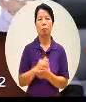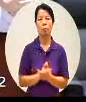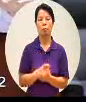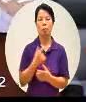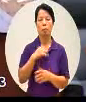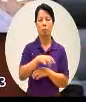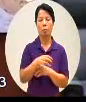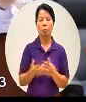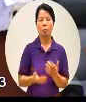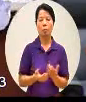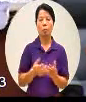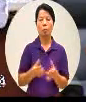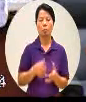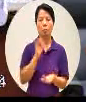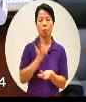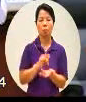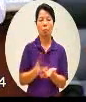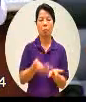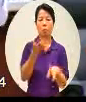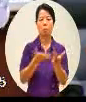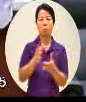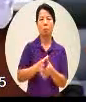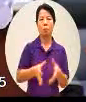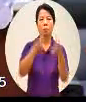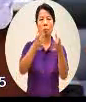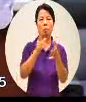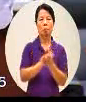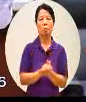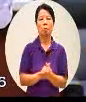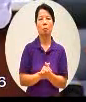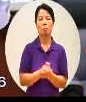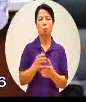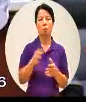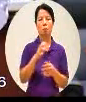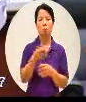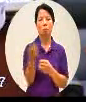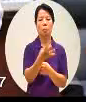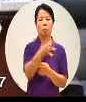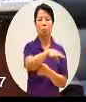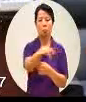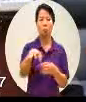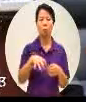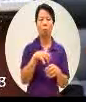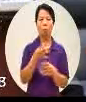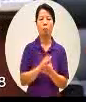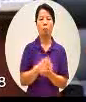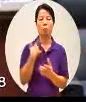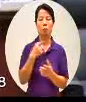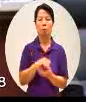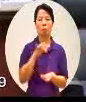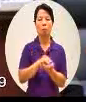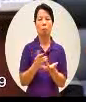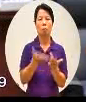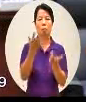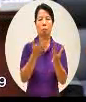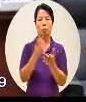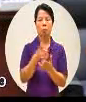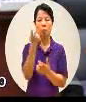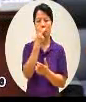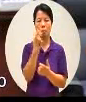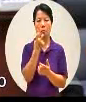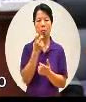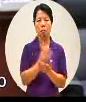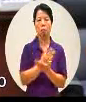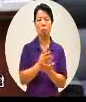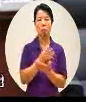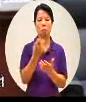的焚化炉到底咱这四卡以后戴澳新的检测能不能增加？